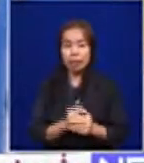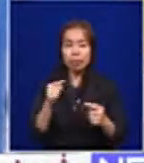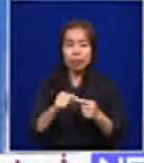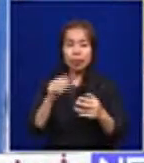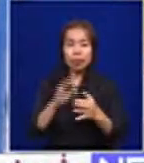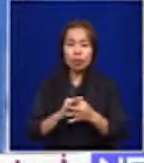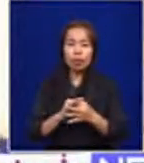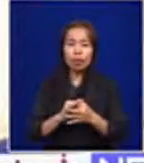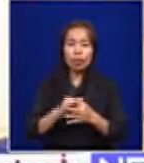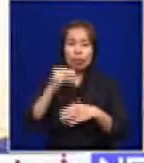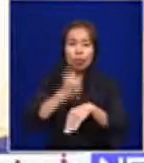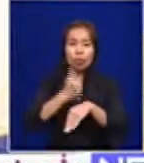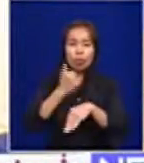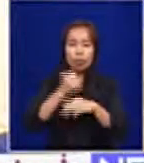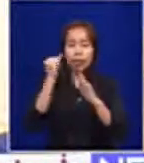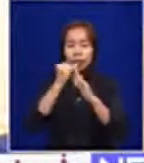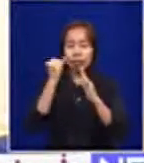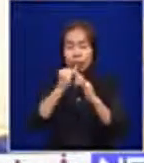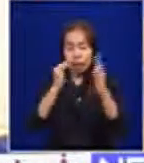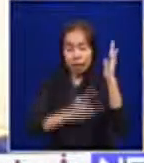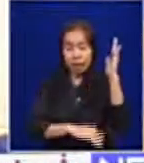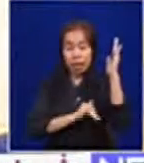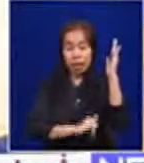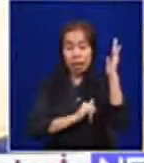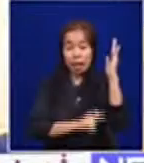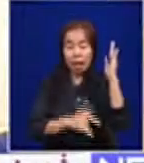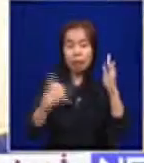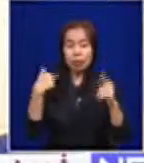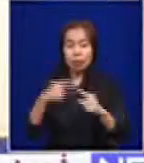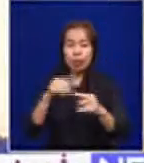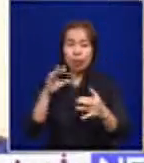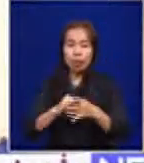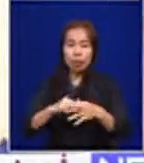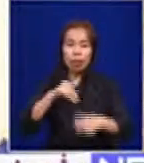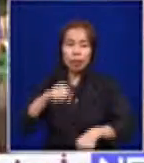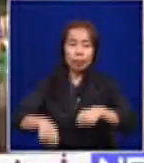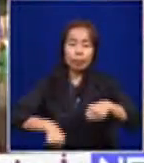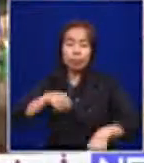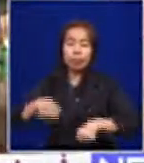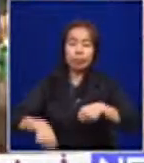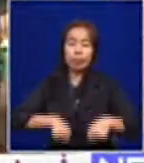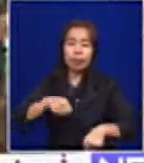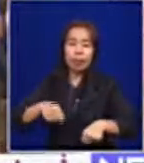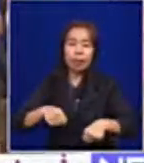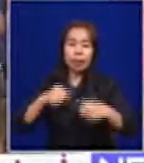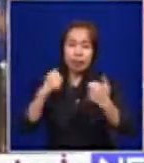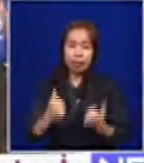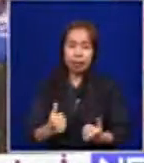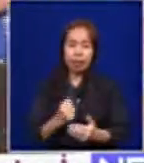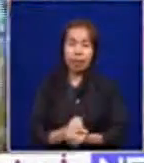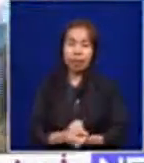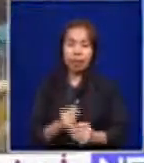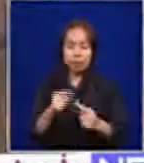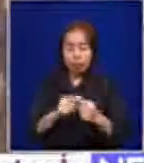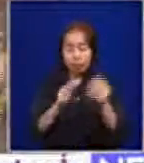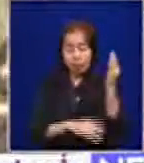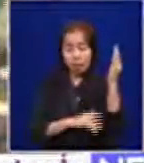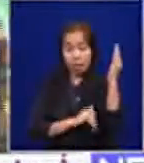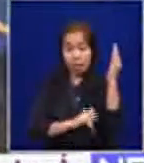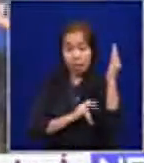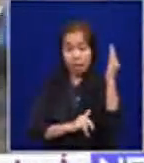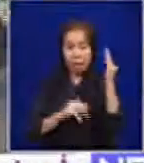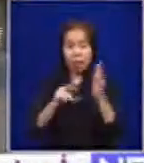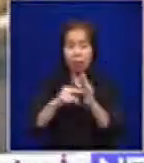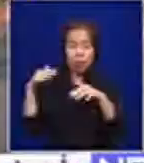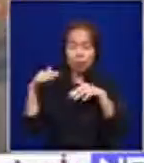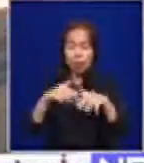น์ผู้ว่าราชการจังหวัดยะลาค่ะได้เปิดกิจกรรมปั่นแลนิบงยนต์เมืองยะลาชมทัศนียภาพในเมืองยะลาแล้วก็รวมถึงสถานที่